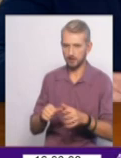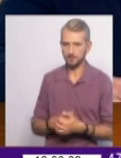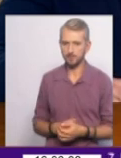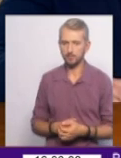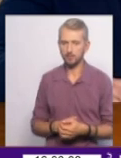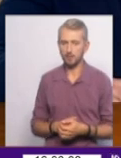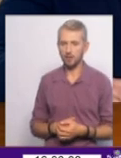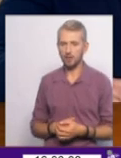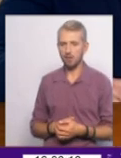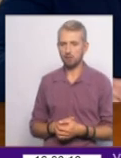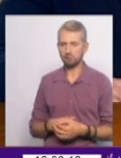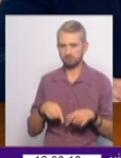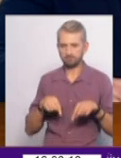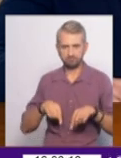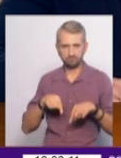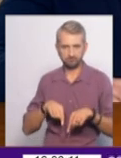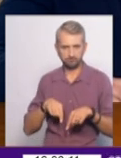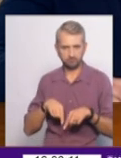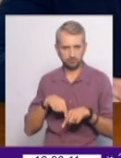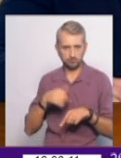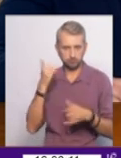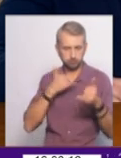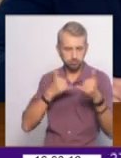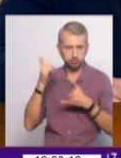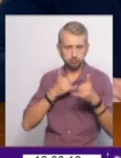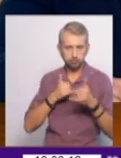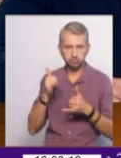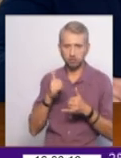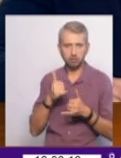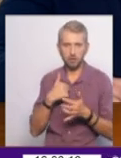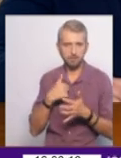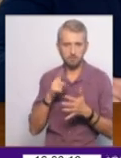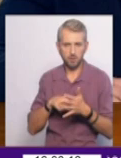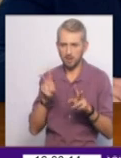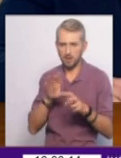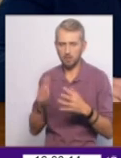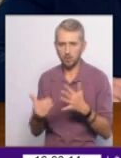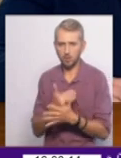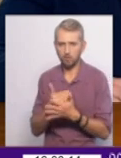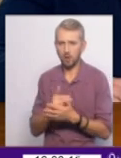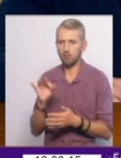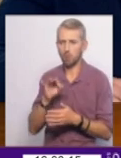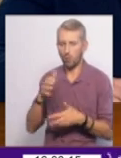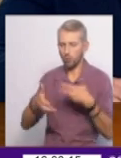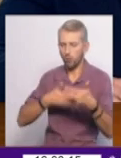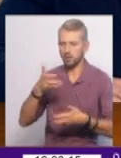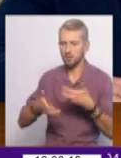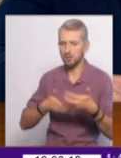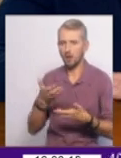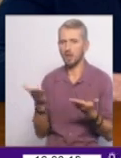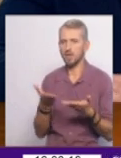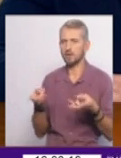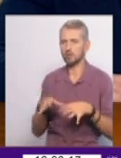До нас безліч телефонують глядачів з приводу, переконана, що це тема для вас не нова, розриттів, які залишилися